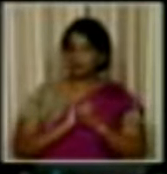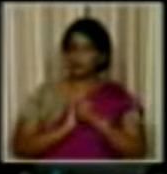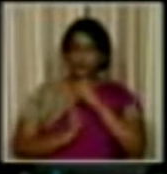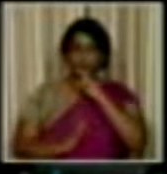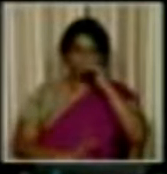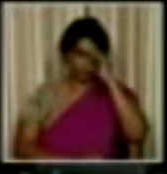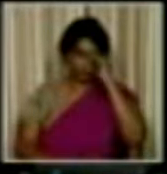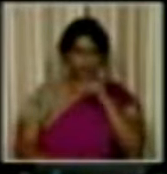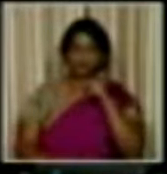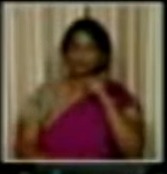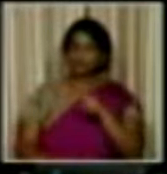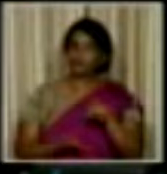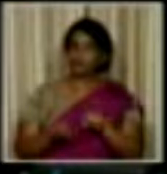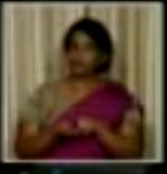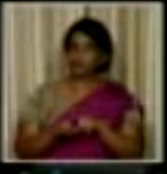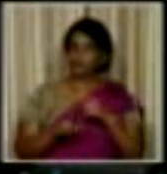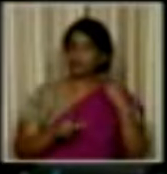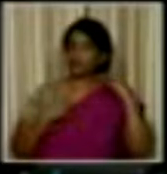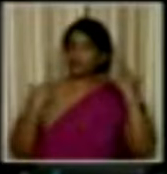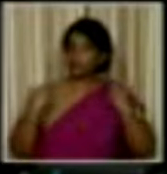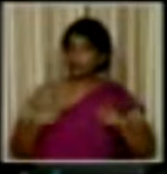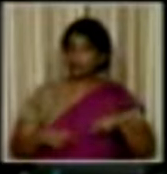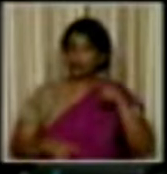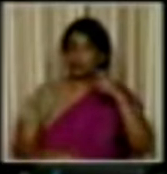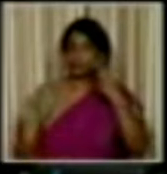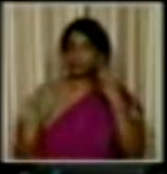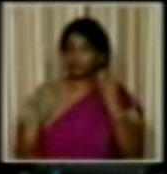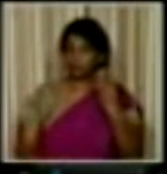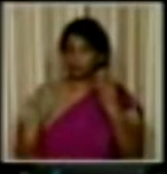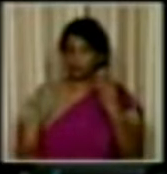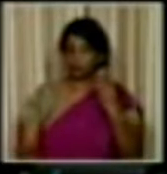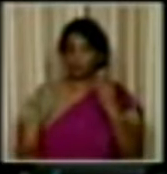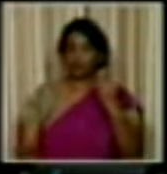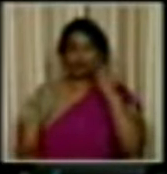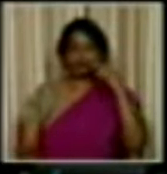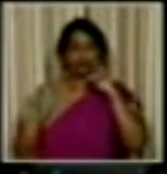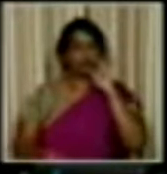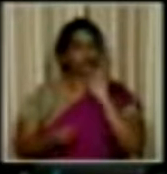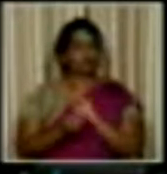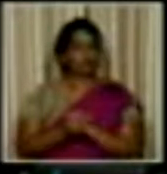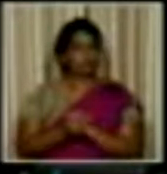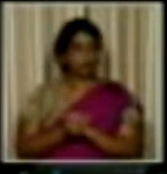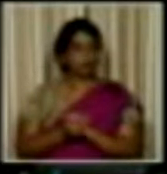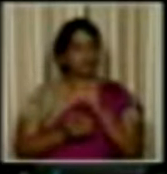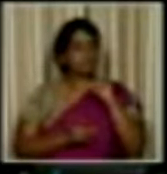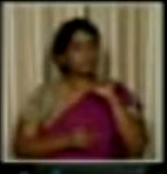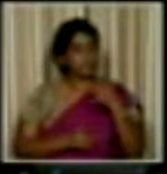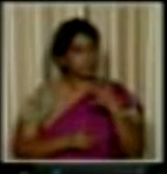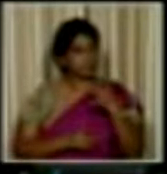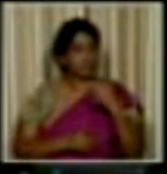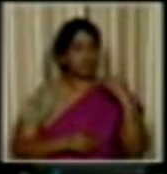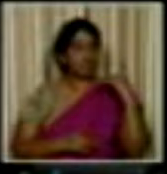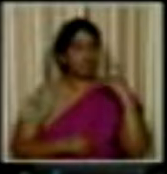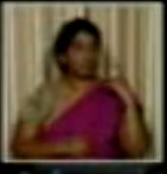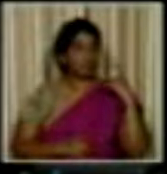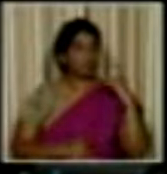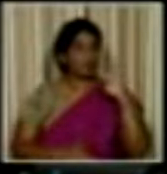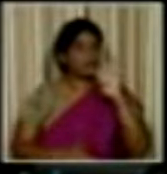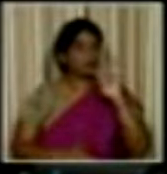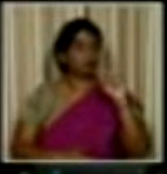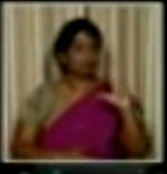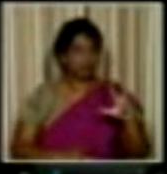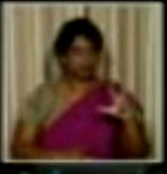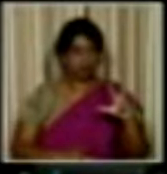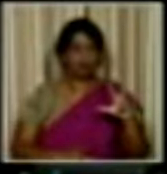කථානායකතුමනි. ඒ අනුව නාවික හමුදාවේ 103කුත් සිවිල් ආරක්ෂක බලකායේ 100ක් හමුදාවේ 48